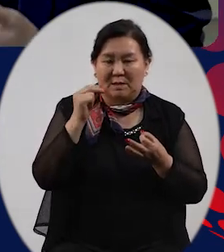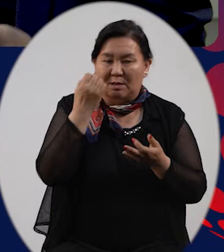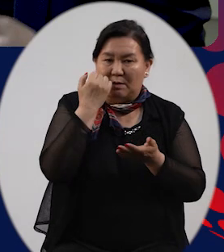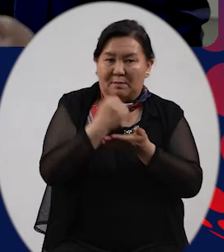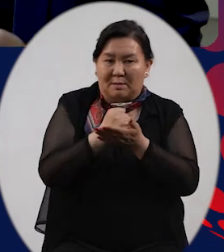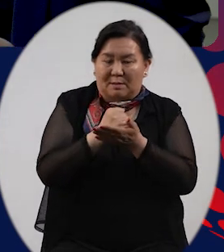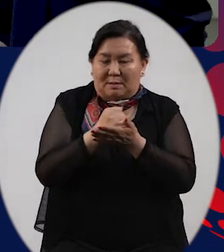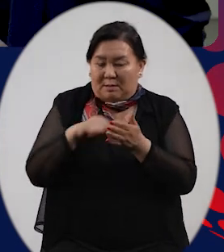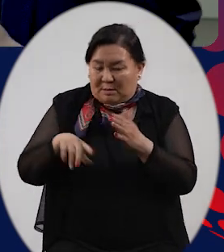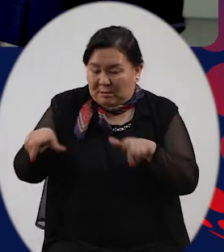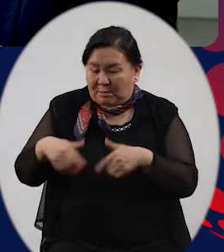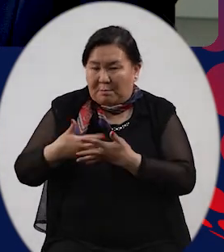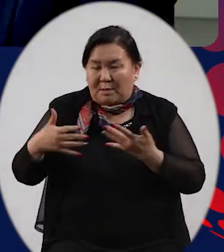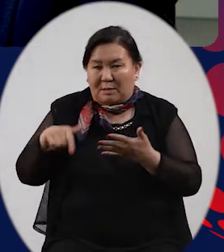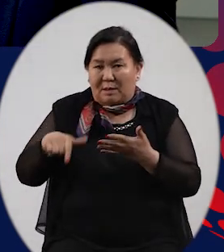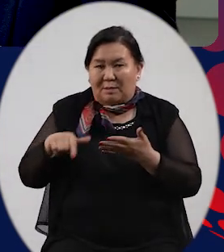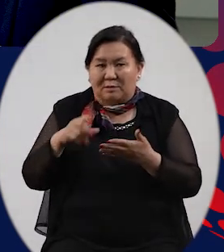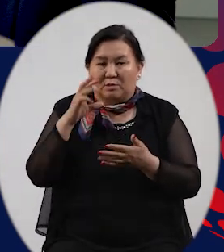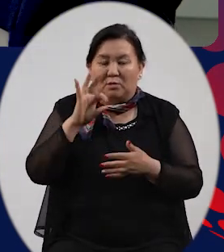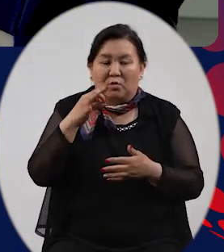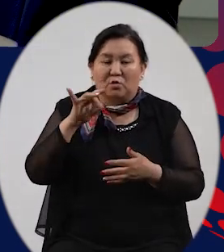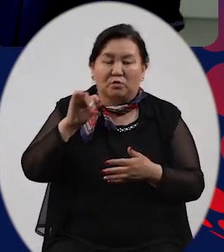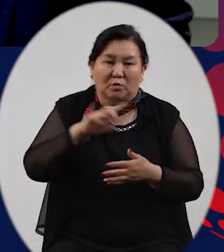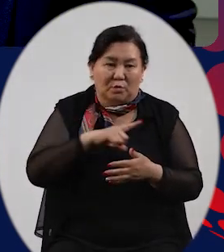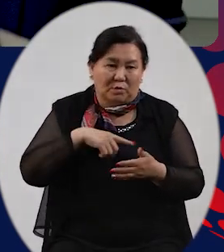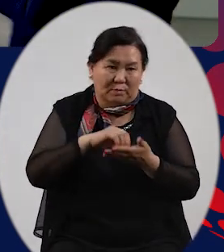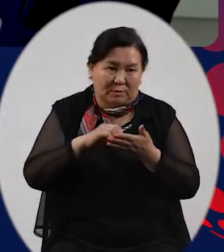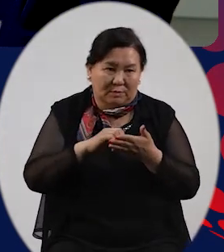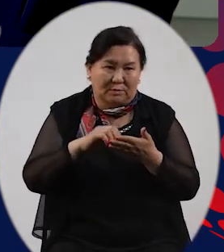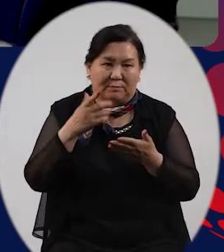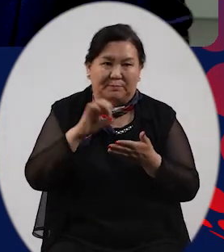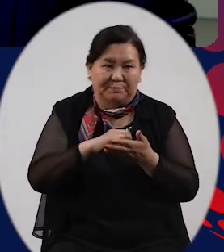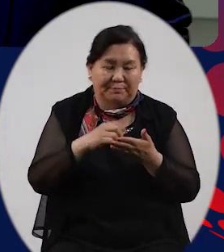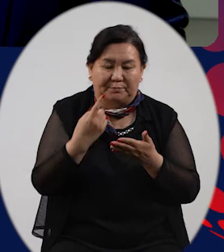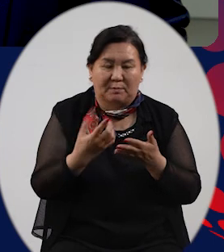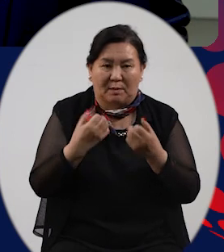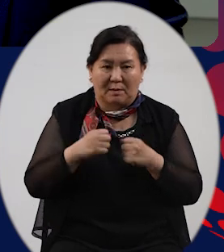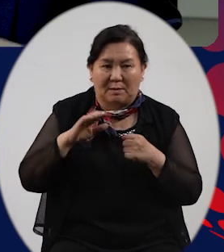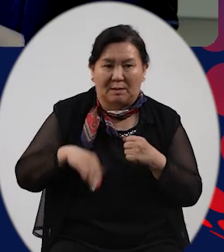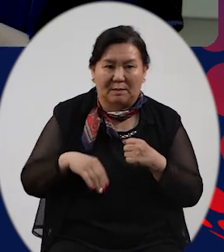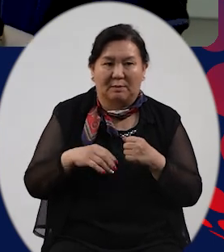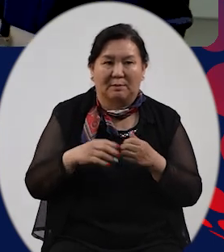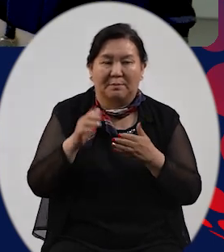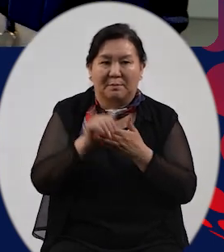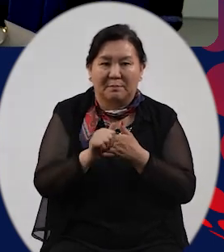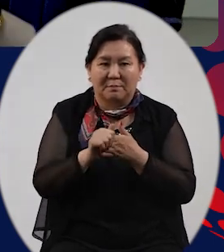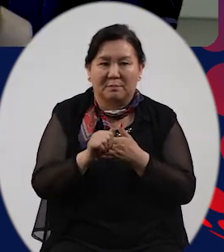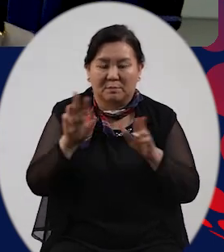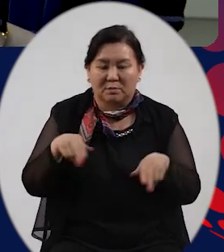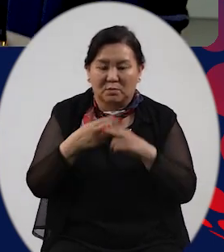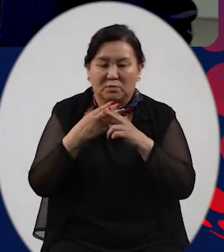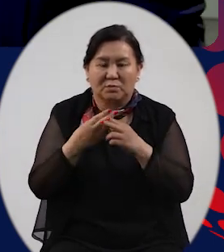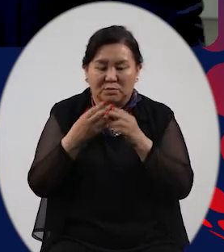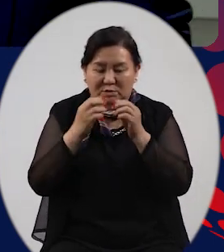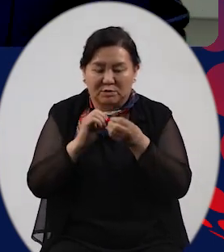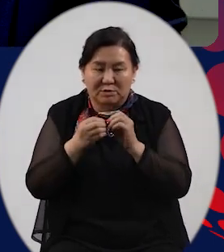баталгаажуулалтаа хийлгэх, чанарын гэрчилгээ авах өргөдлөө бол гаргана. За өргөдлийг хүлээж авсан даруйд бол баримт материалд нь дүн шинжилгээ